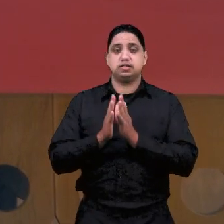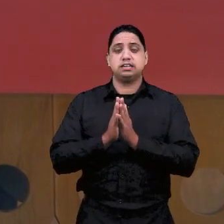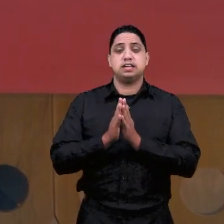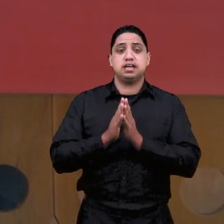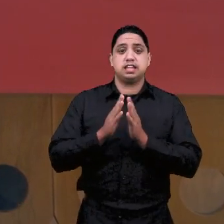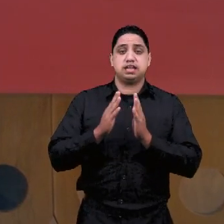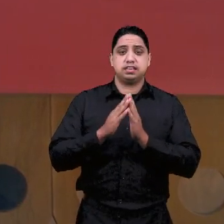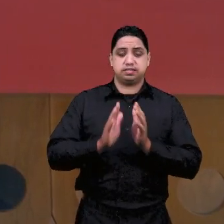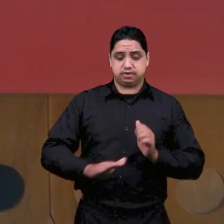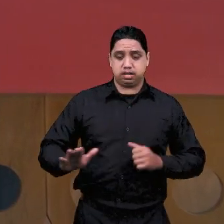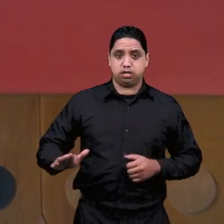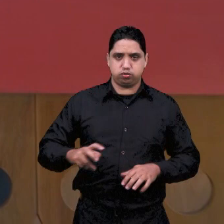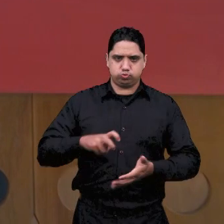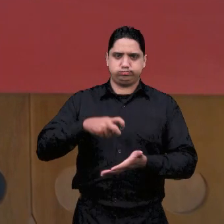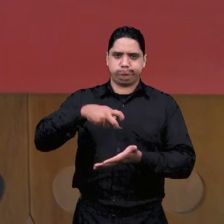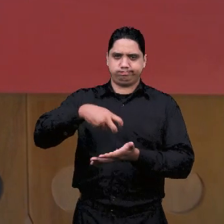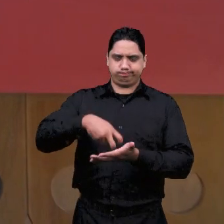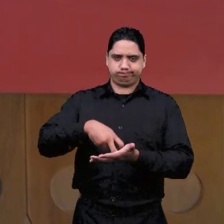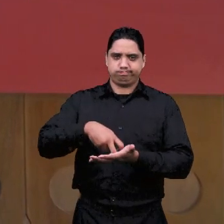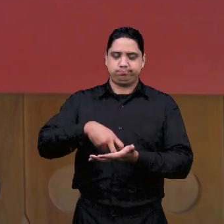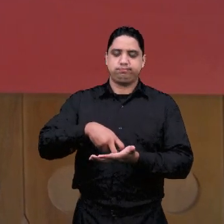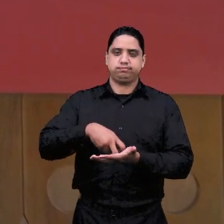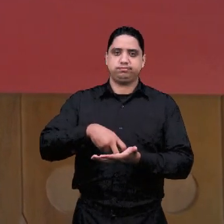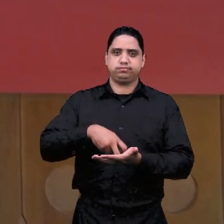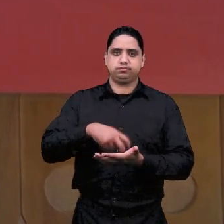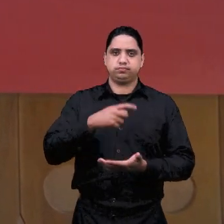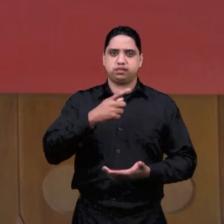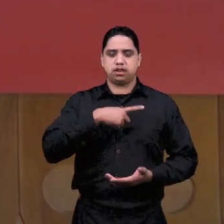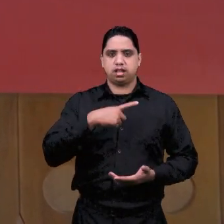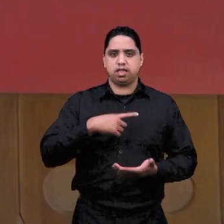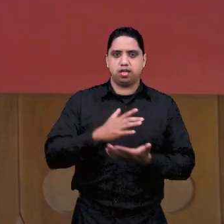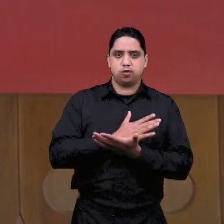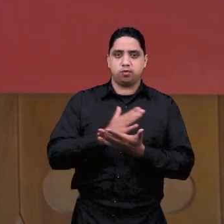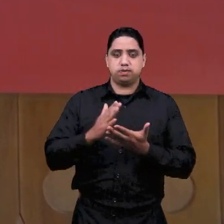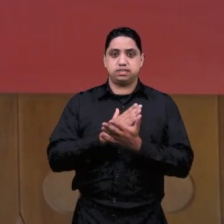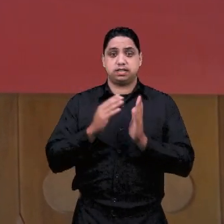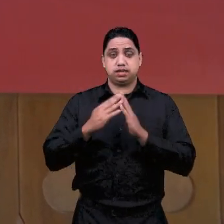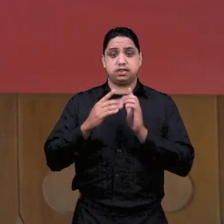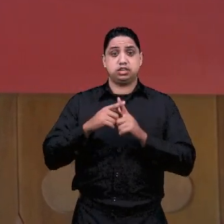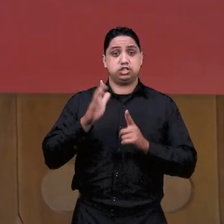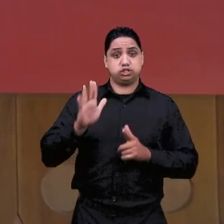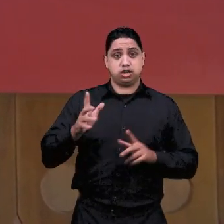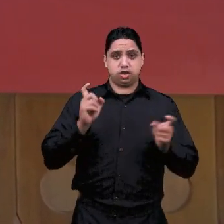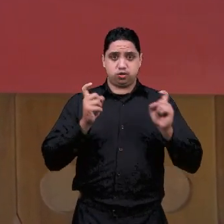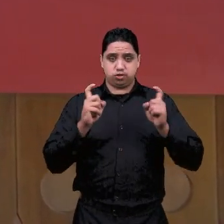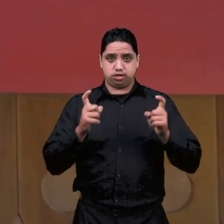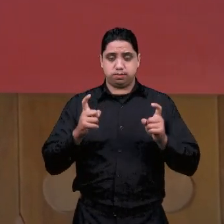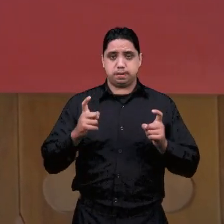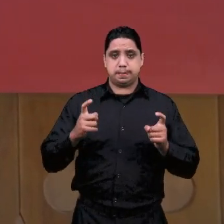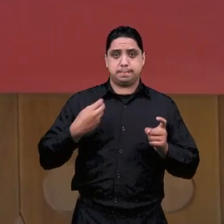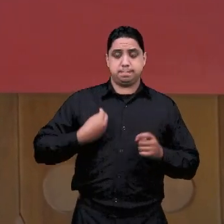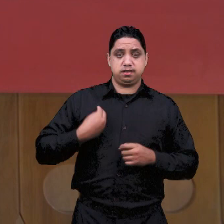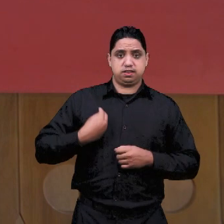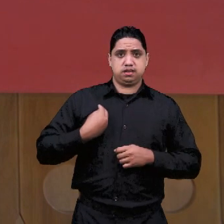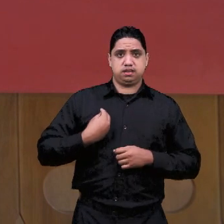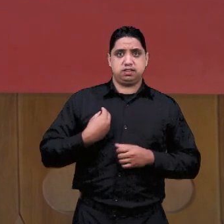en position de prière. Nous avons quelques églises qui se réunissent de manière présentielle dans les temples.